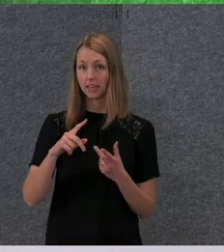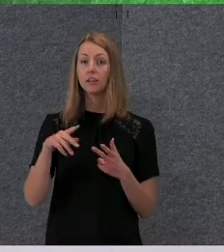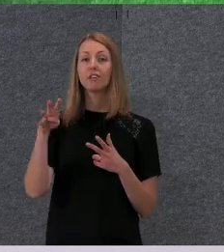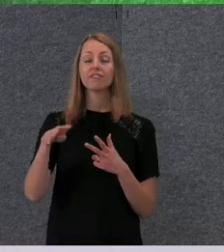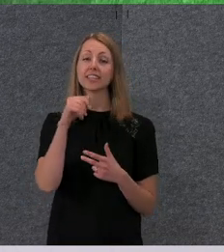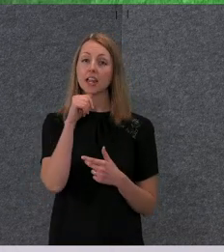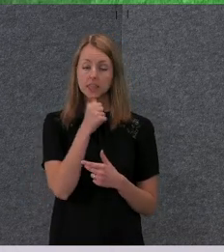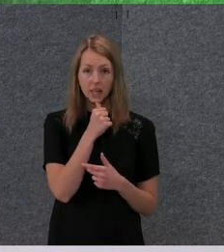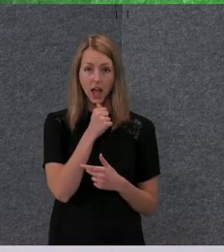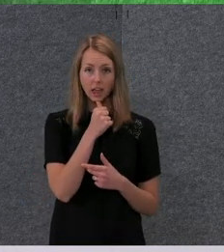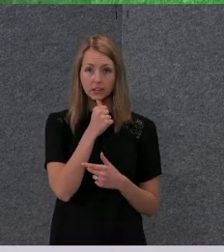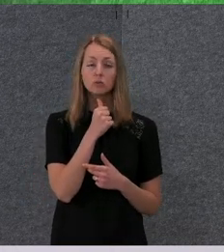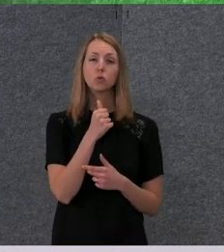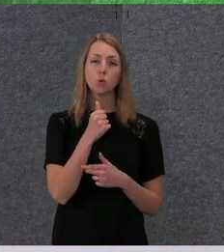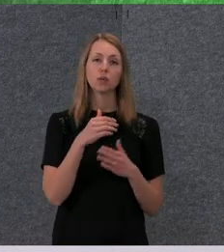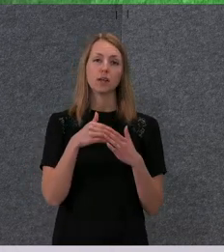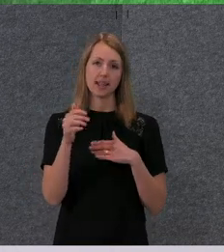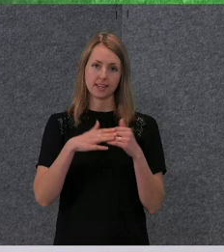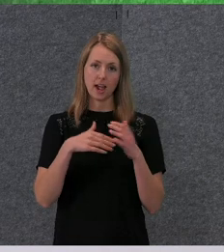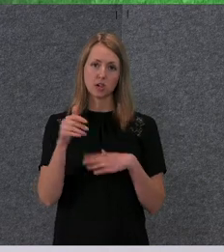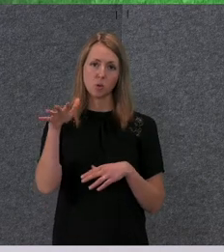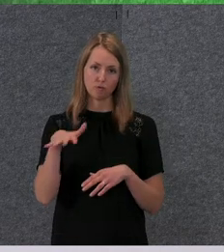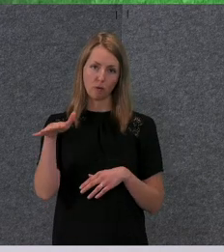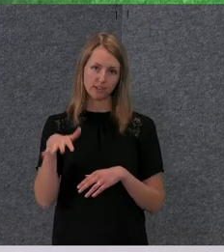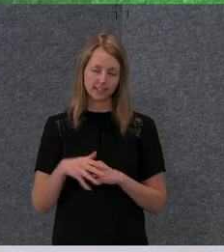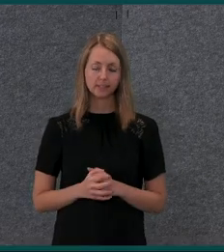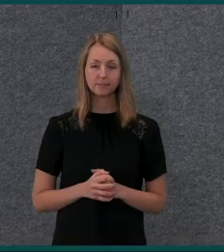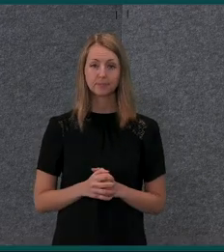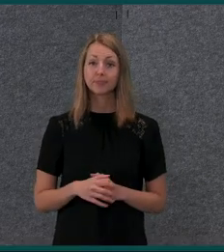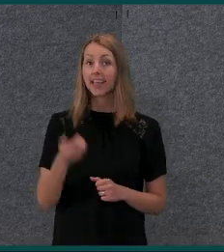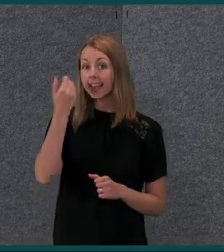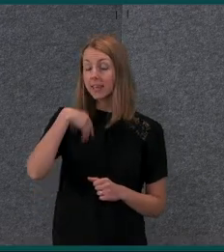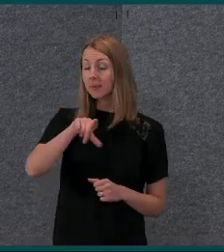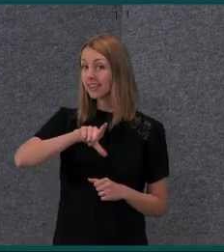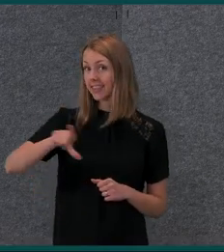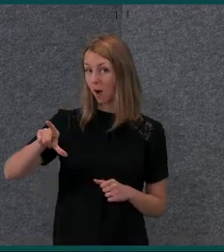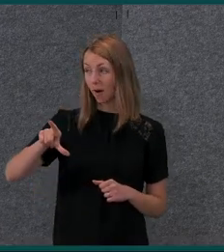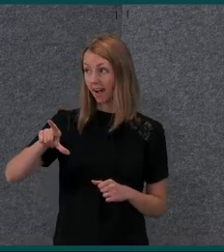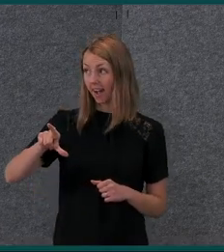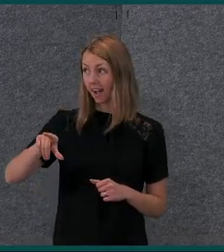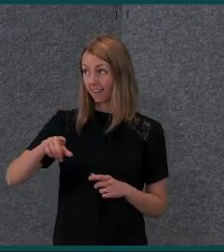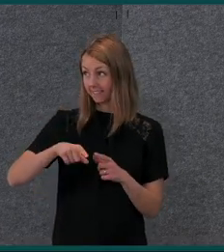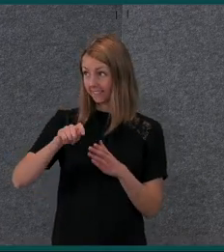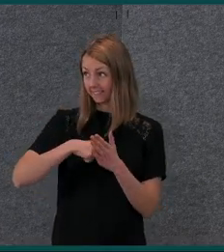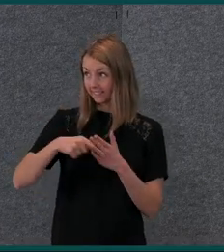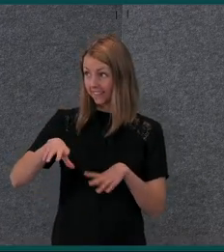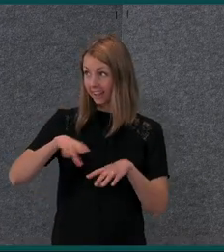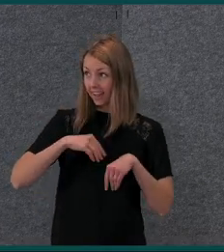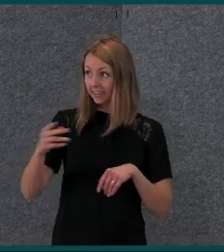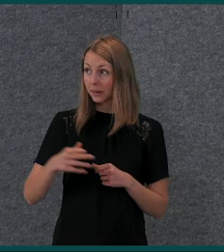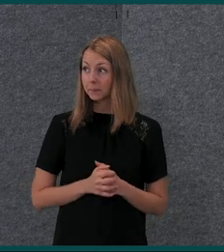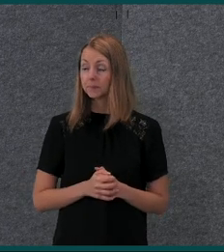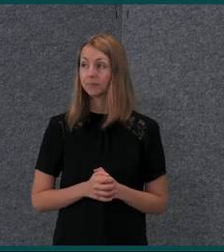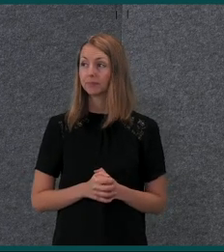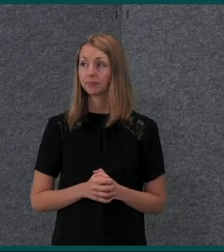14 Nein-Stimmen sowie zum Schluss 15 Enthaltungen. Liebe Laura, nimmst du die Wahl an?